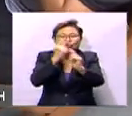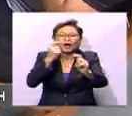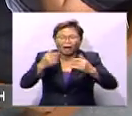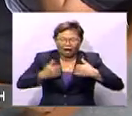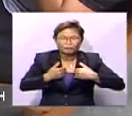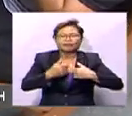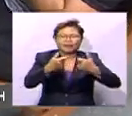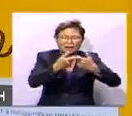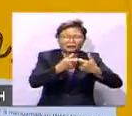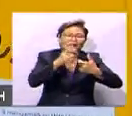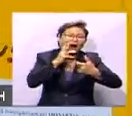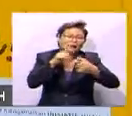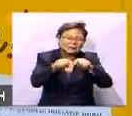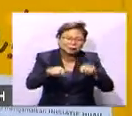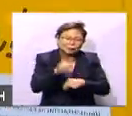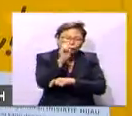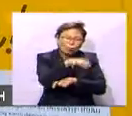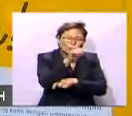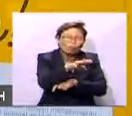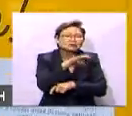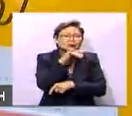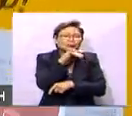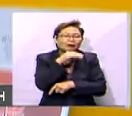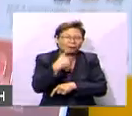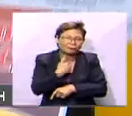elektrik, air dan tempat pembuangan sampah.